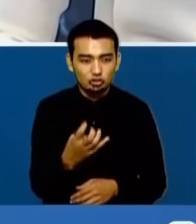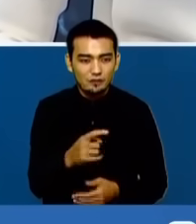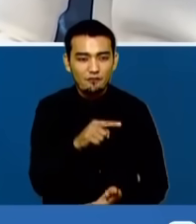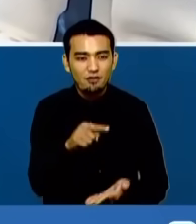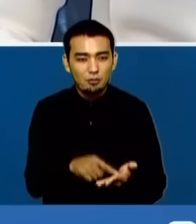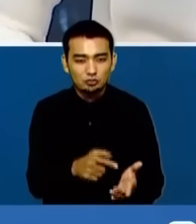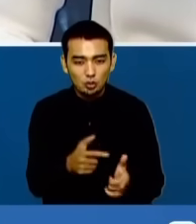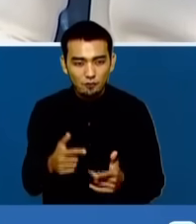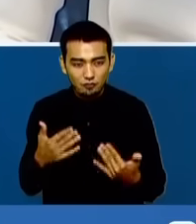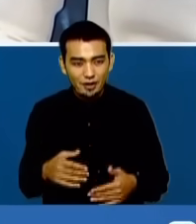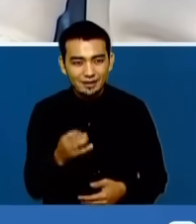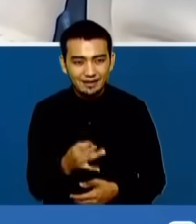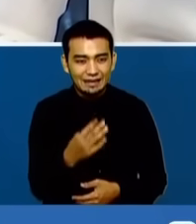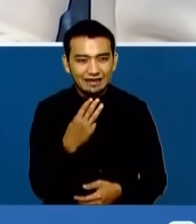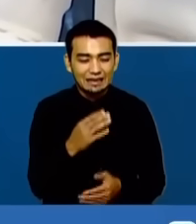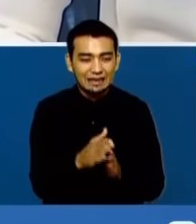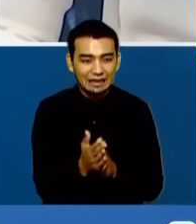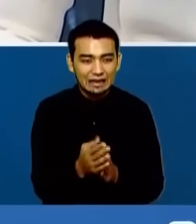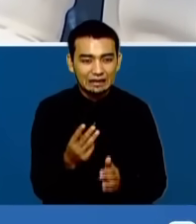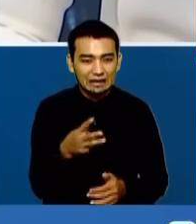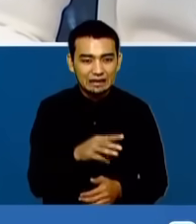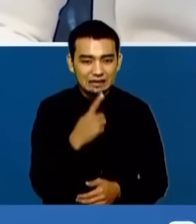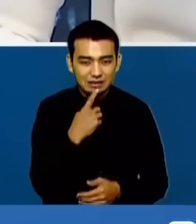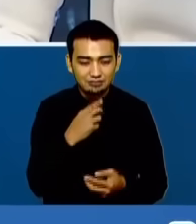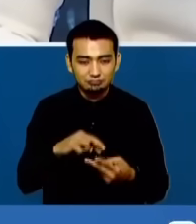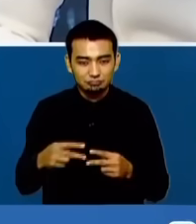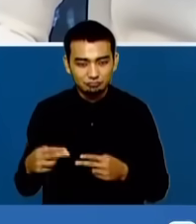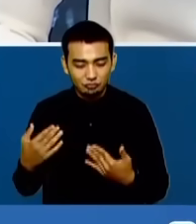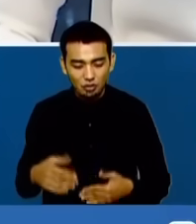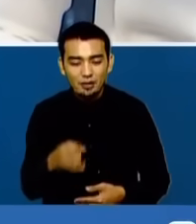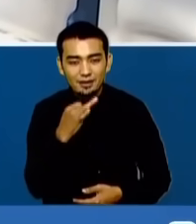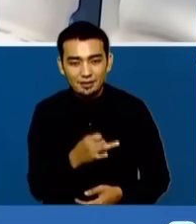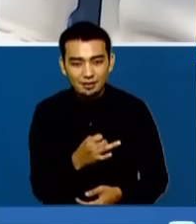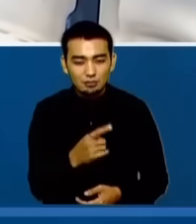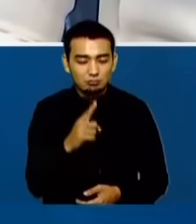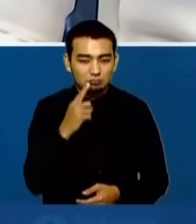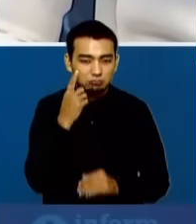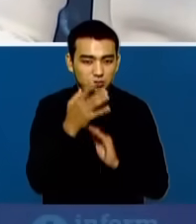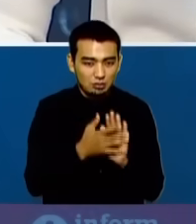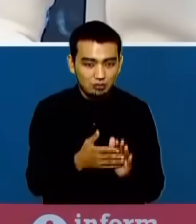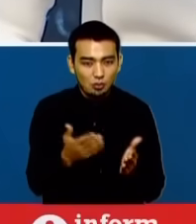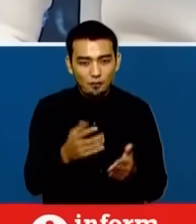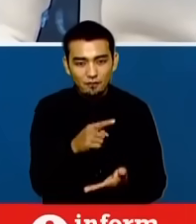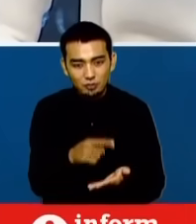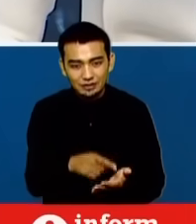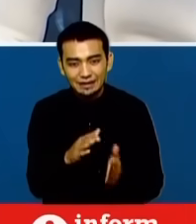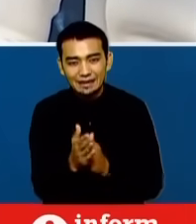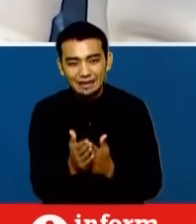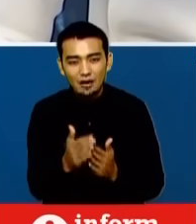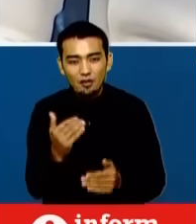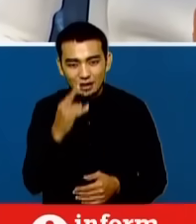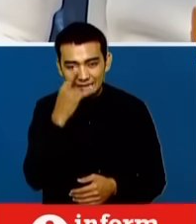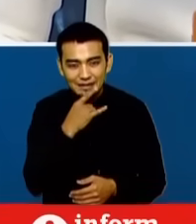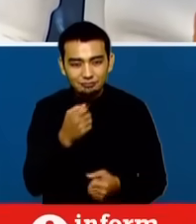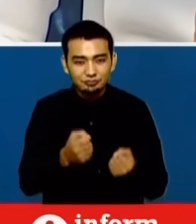Әрі кітапты 3 тілде жазып шыққан. Пікірлерінше мазмұны қарапайым әрі түсінікті. Бастысы, кітап Қазақстан